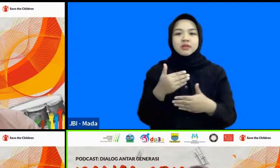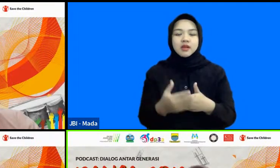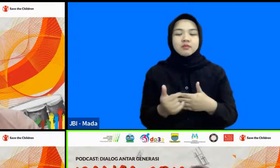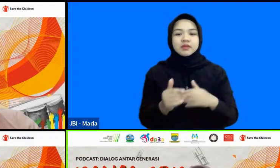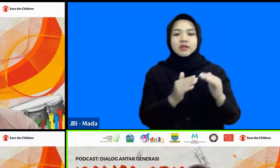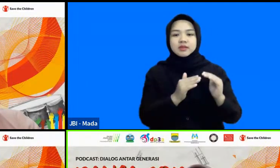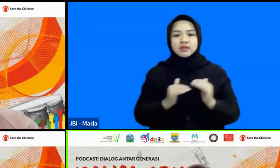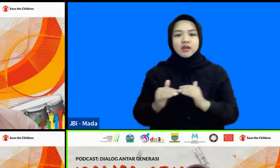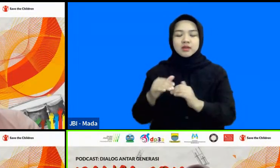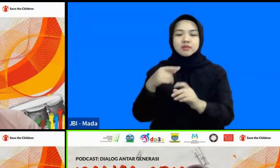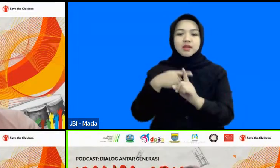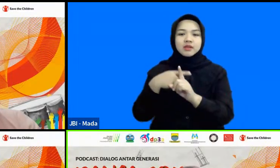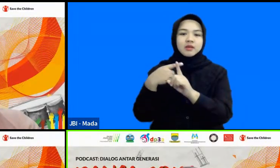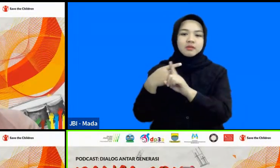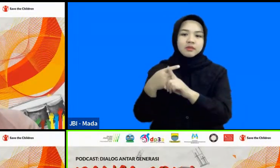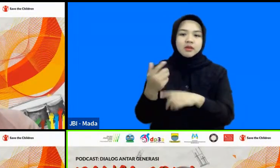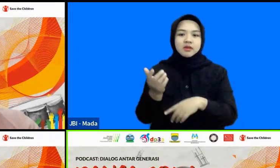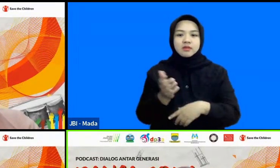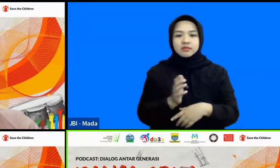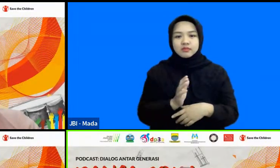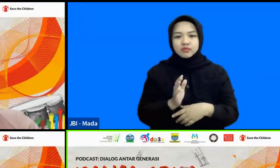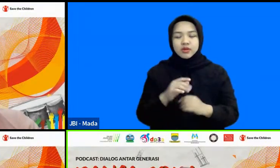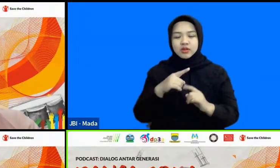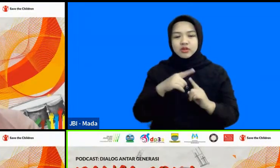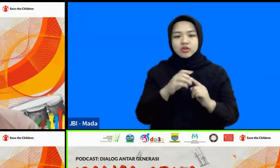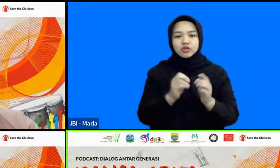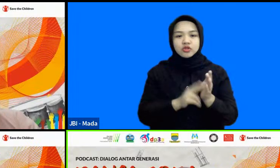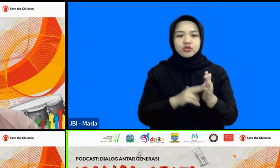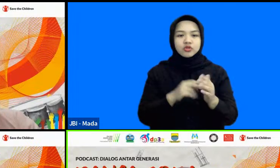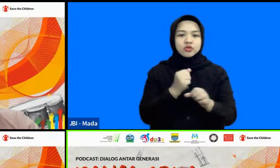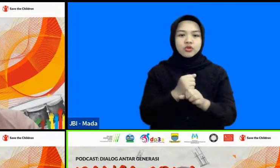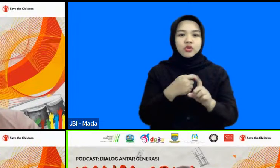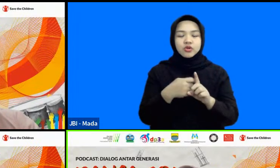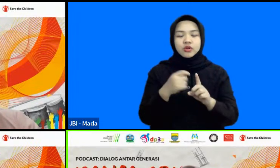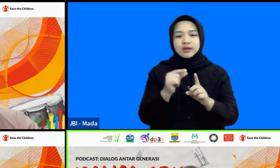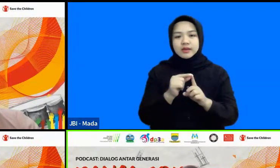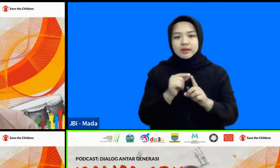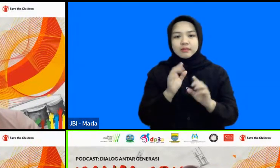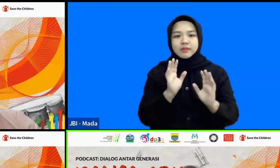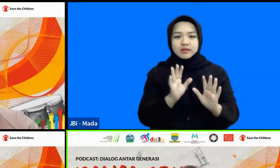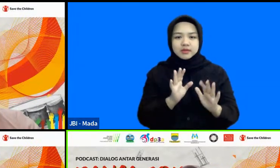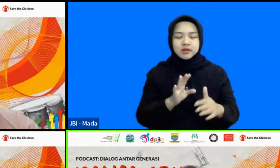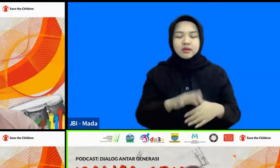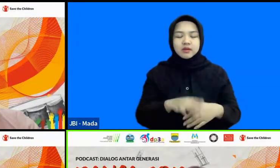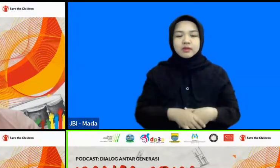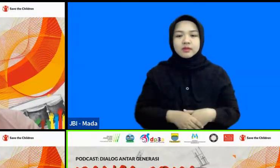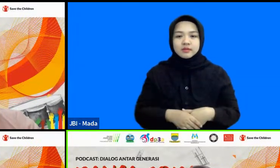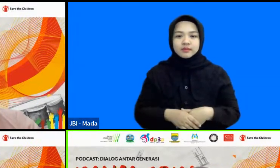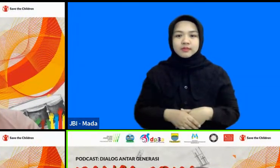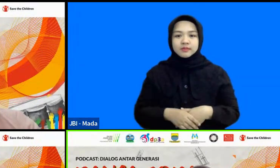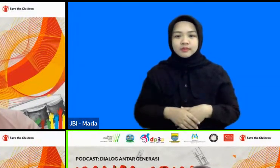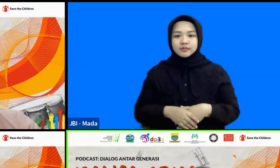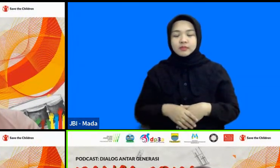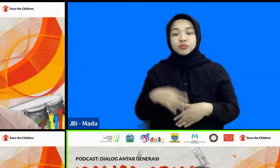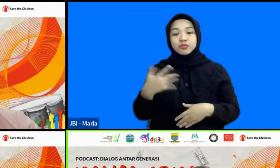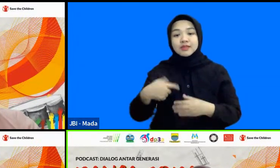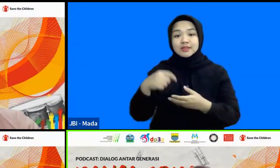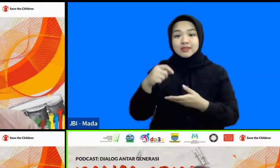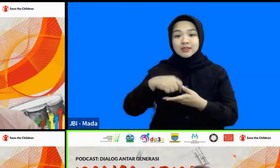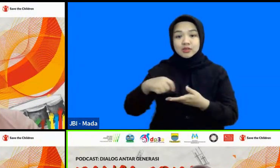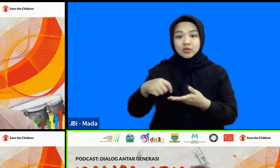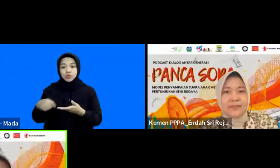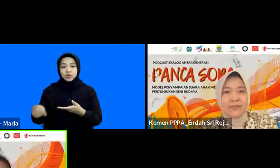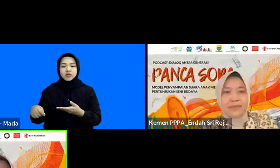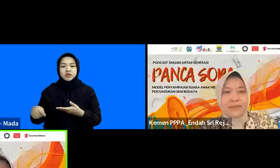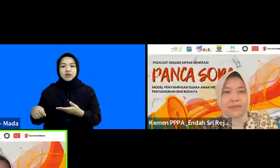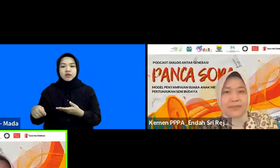distandarkan, bertambah lah, tidak hanya tongkeng mudah-mudahan nanti. Kemudian juga sekolah mungkin, memang